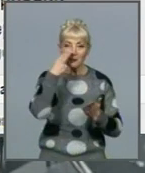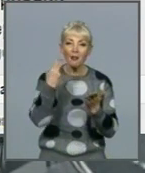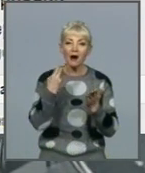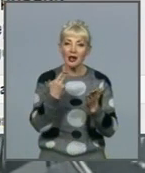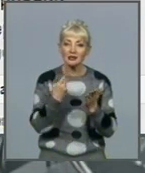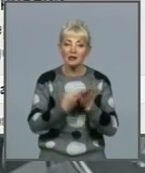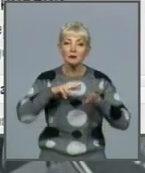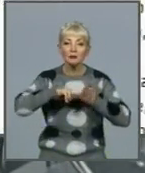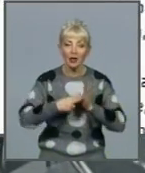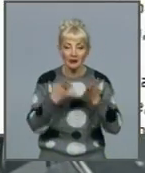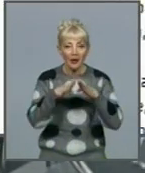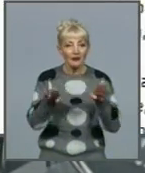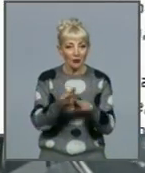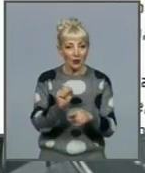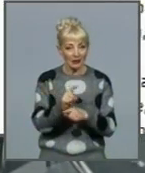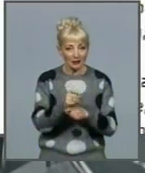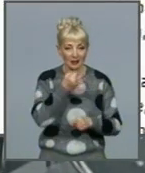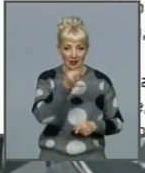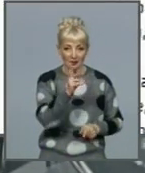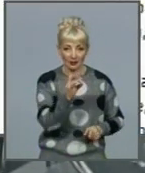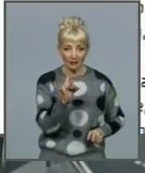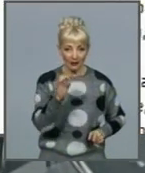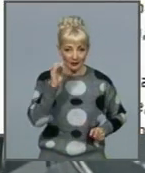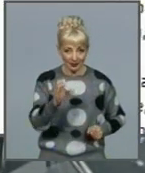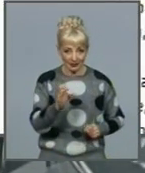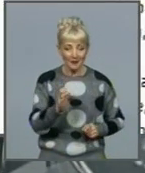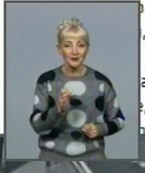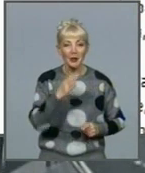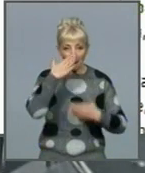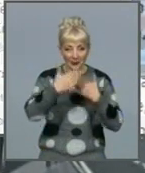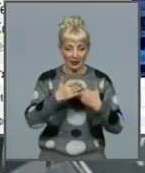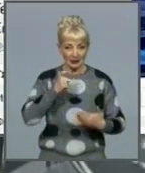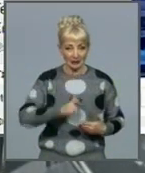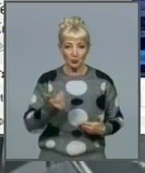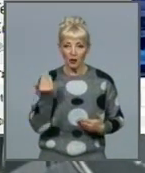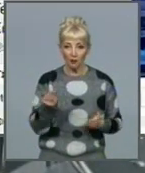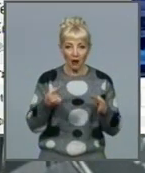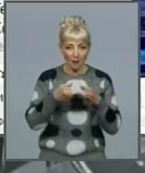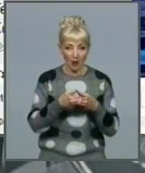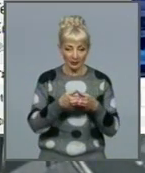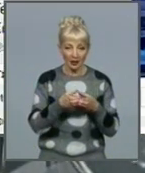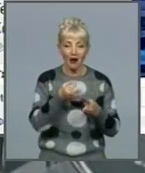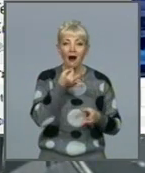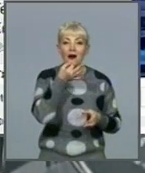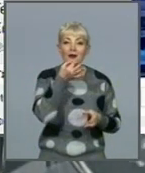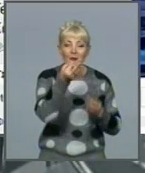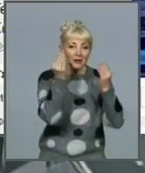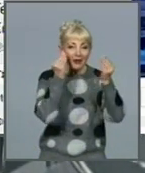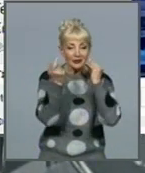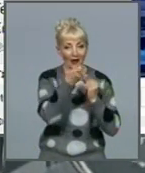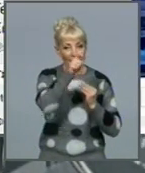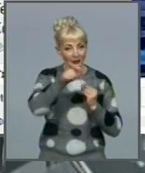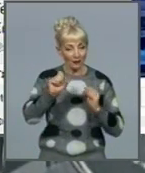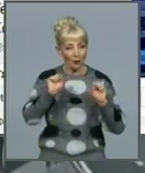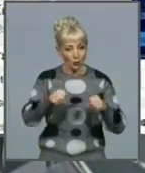таке завдання, підкреслив Геннадій Кернес, ставить перед собою його команда. Відгуки харків'яни можуть залишати на особистих